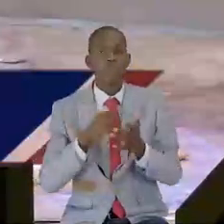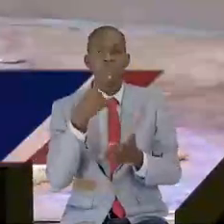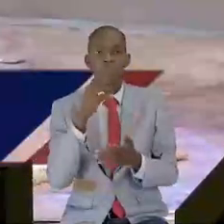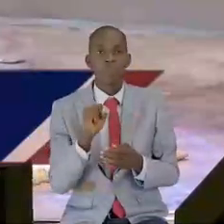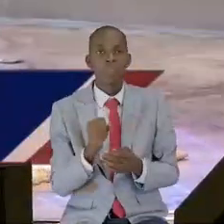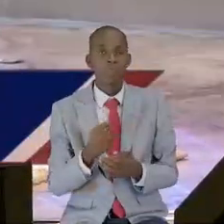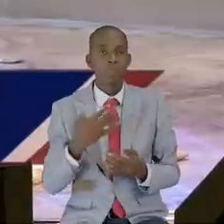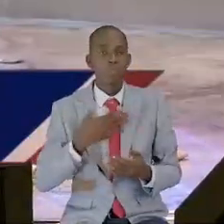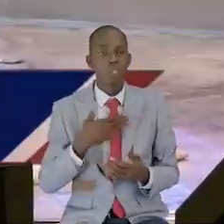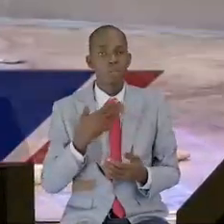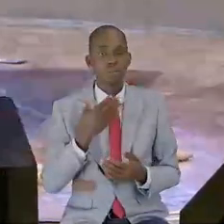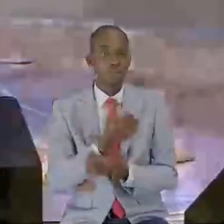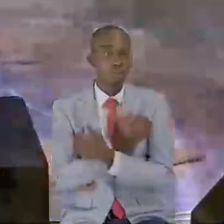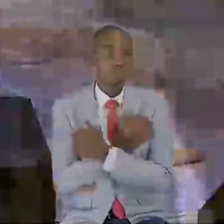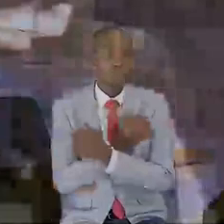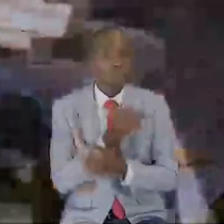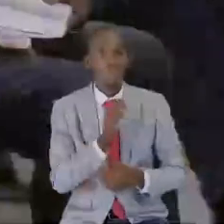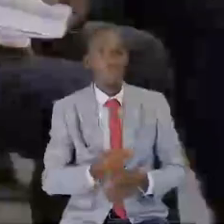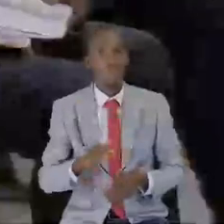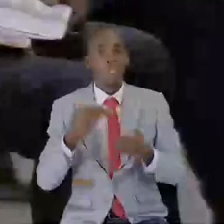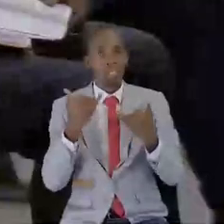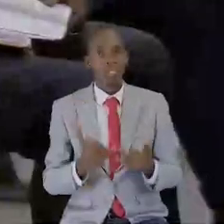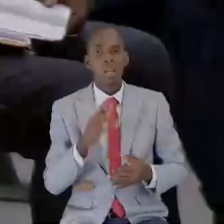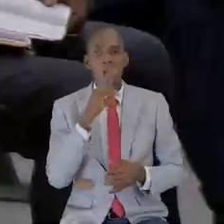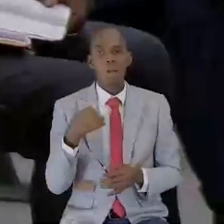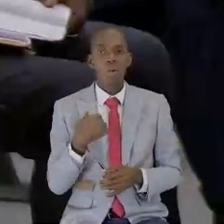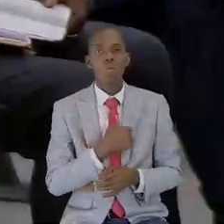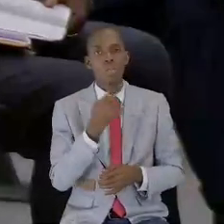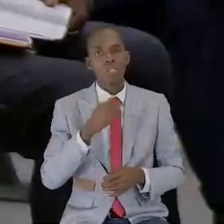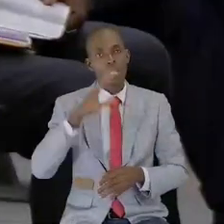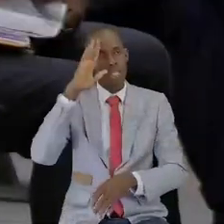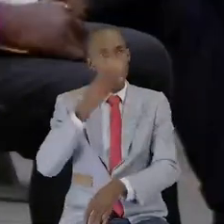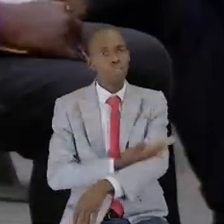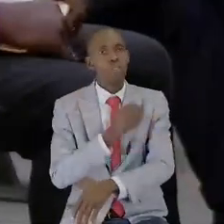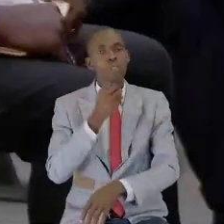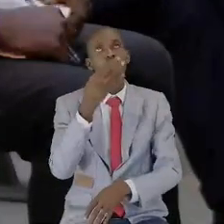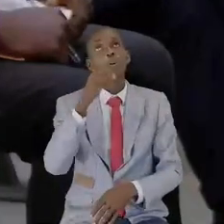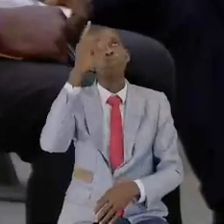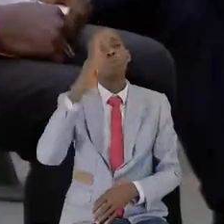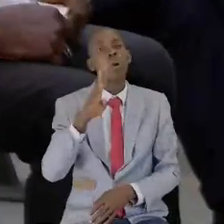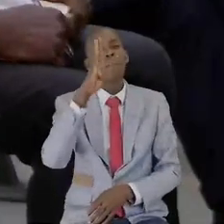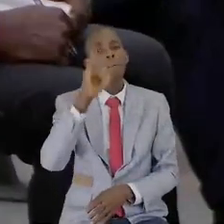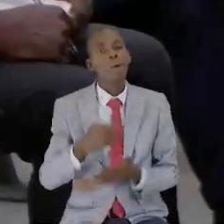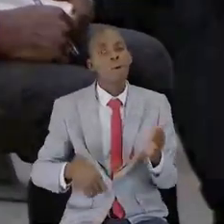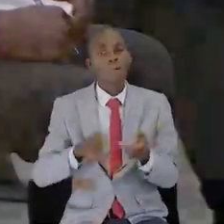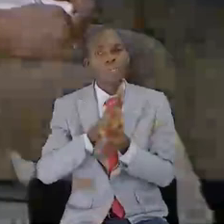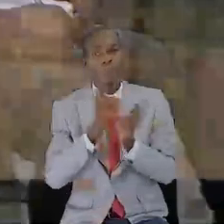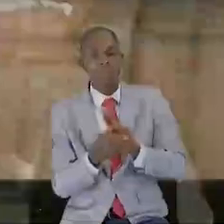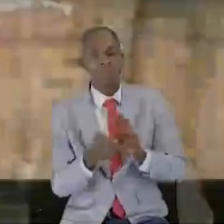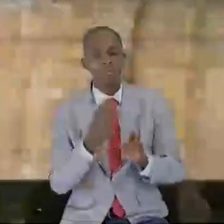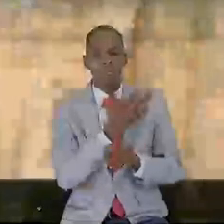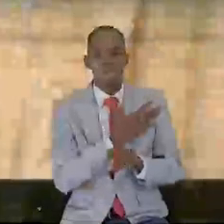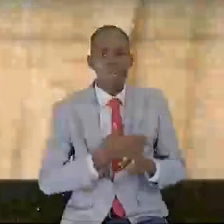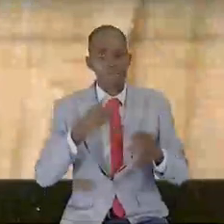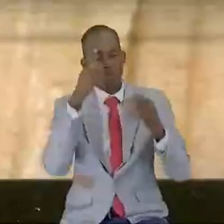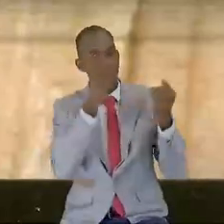bien-aimés, nous sommes maintenant enfants de Dieu. Par la repentance et par la foi en Christ,